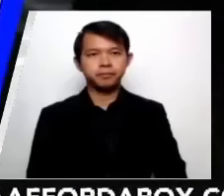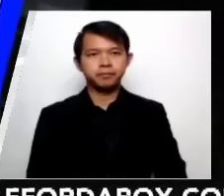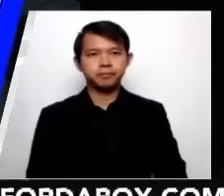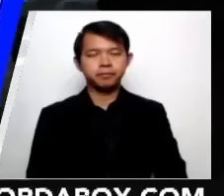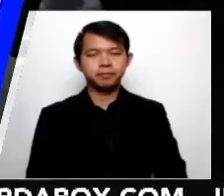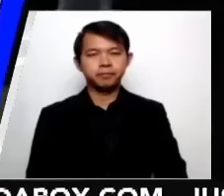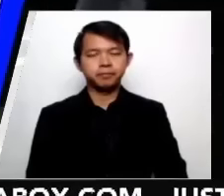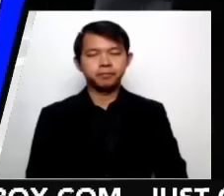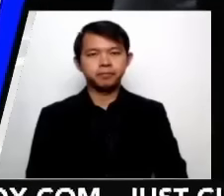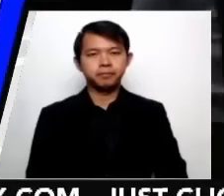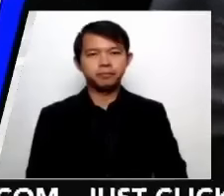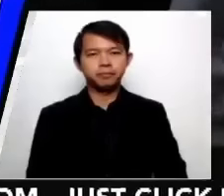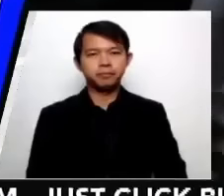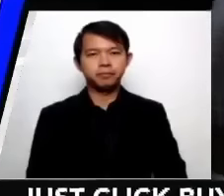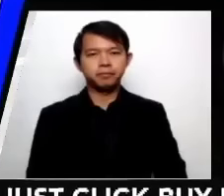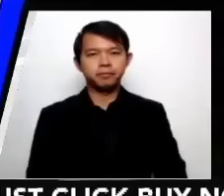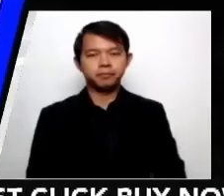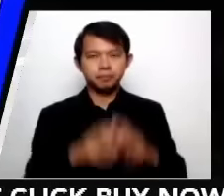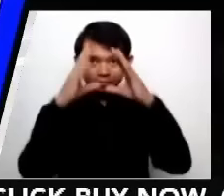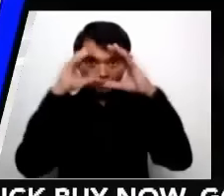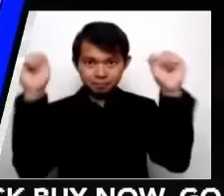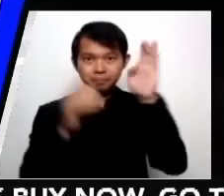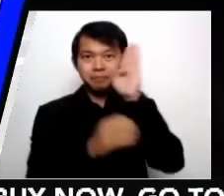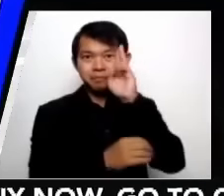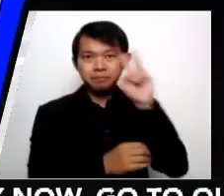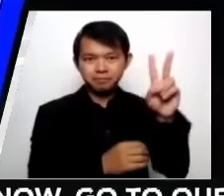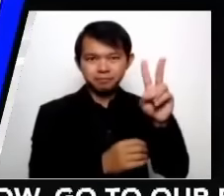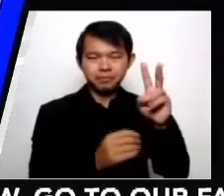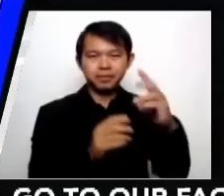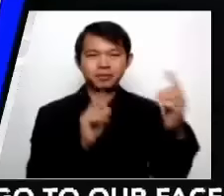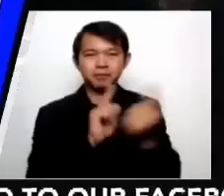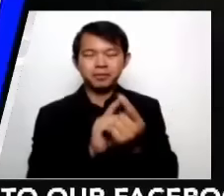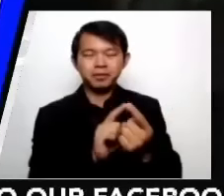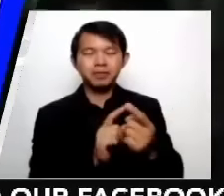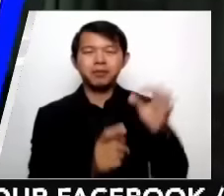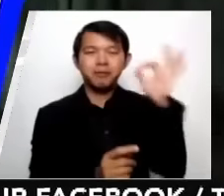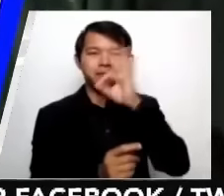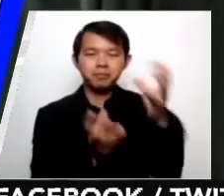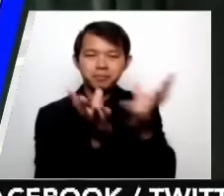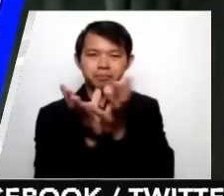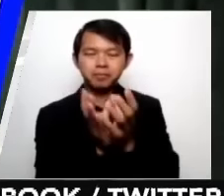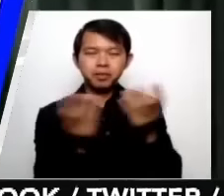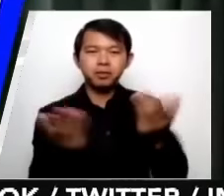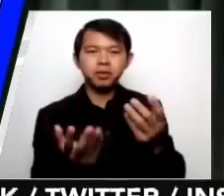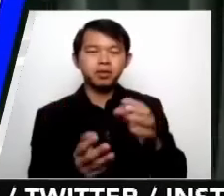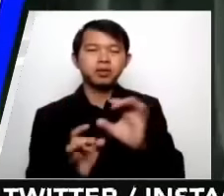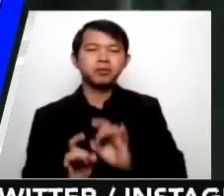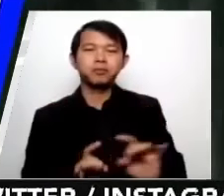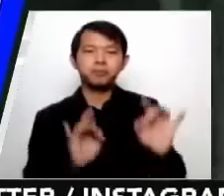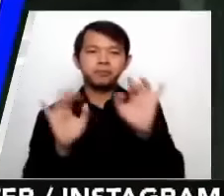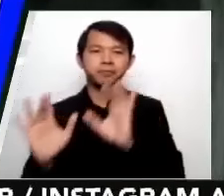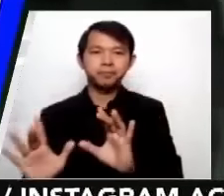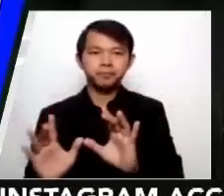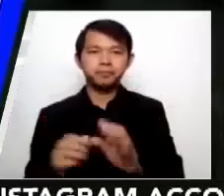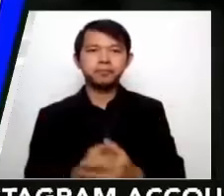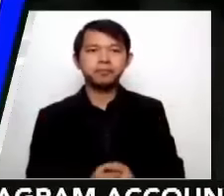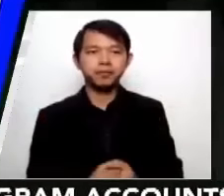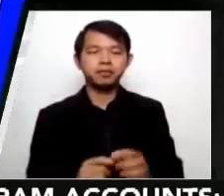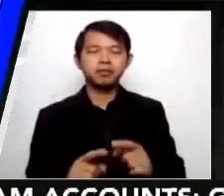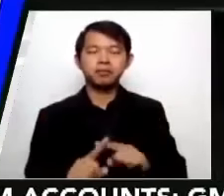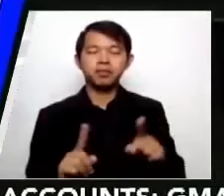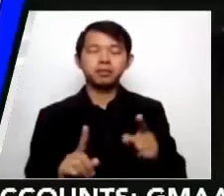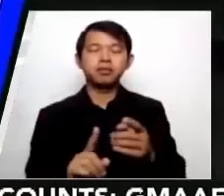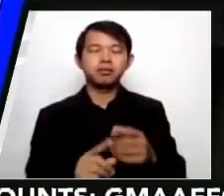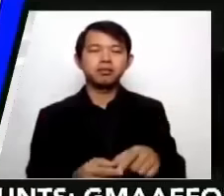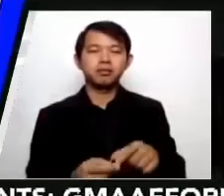Pangulong Bongbong Marcos sa kapagkita sa Filipino community sa Melbourne, Australia. Bago nito, dumalo ang Pangulo sa forum ng think tank na Lowy Institute.